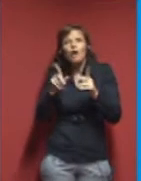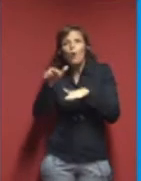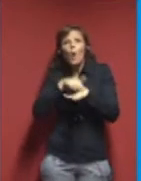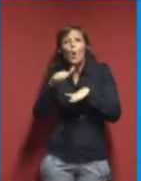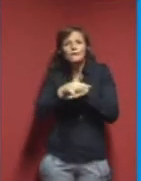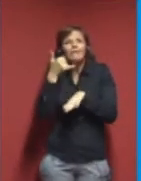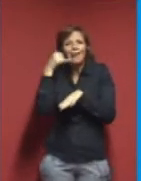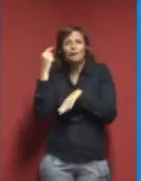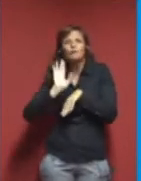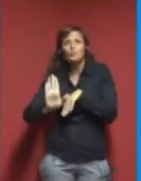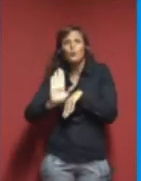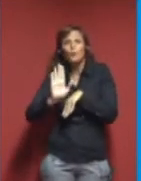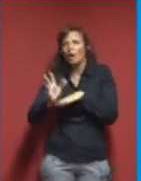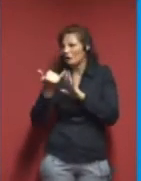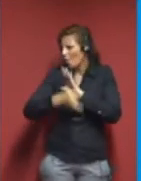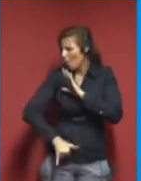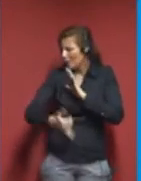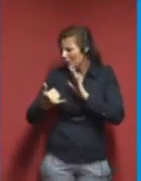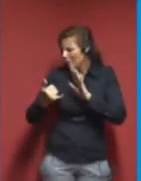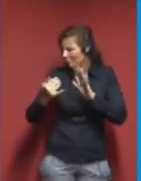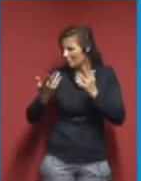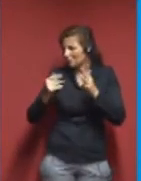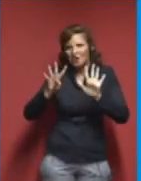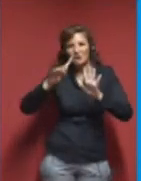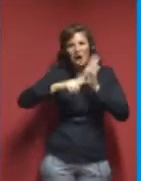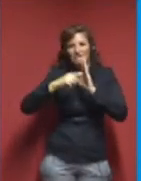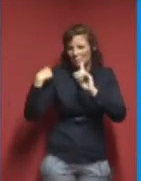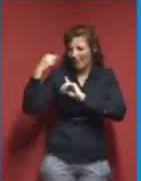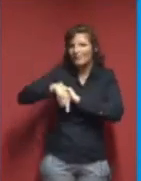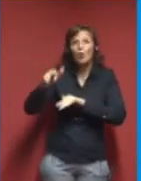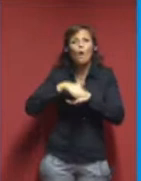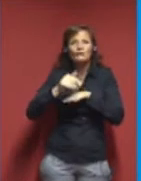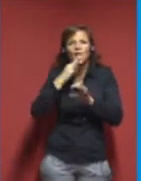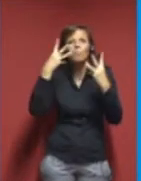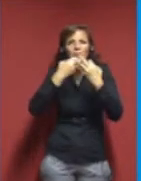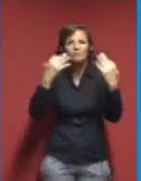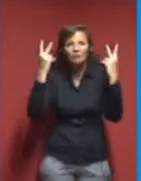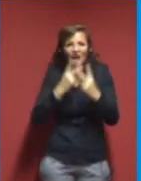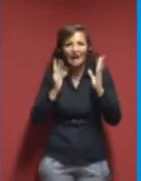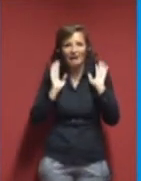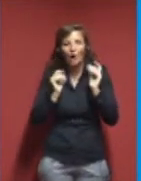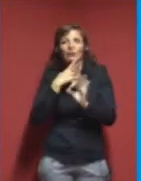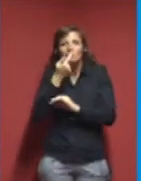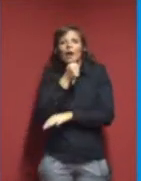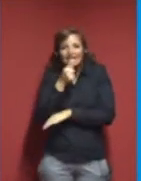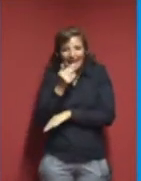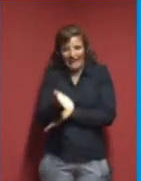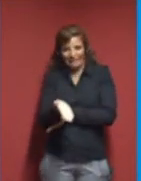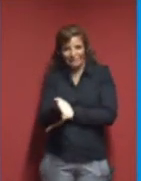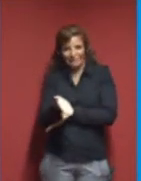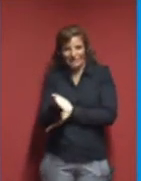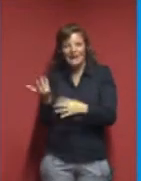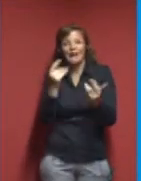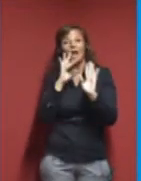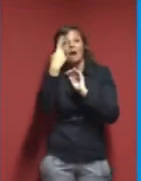ha sempre utilizzato negli ultimi 9 mesi, quindi funziona davvero e quindi è utile, e quindi